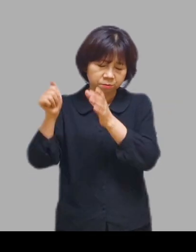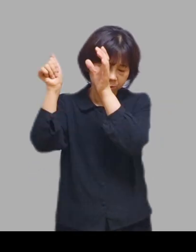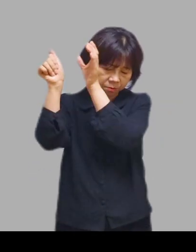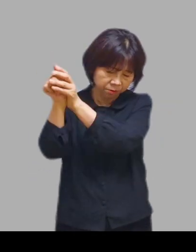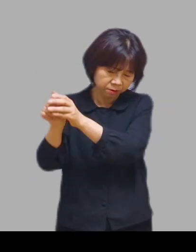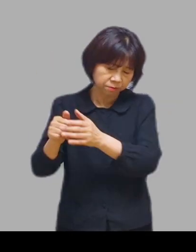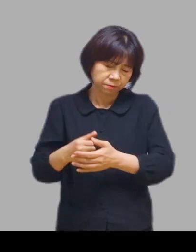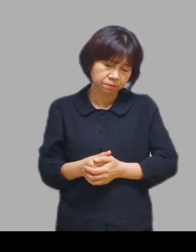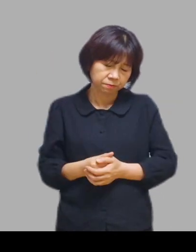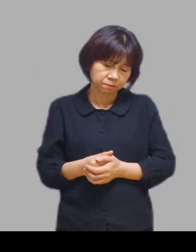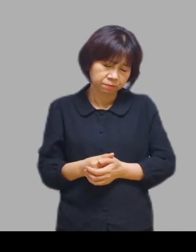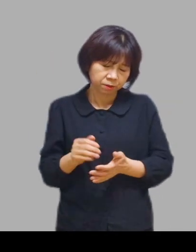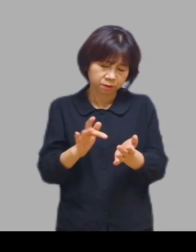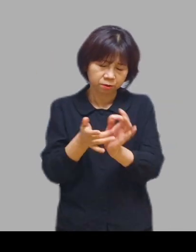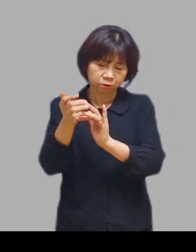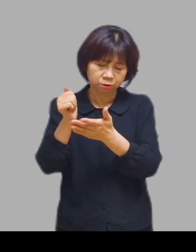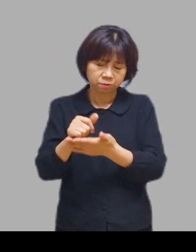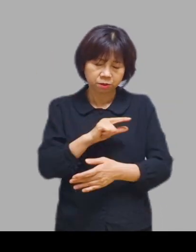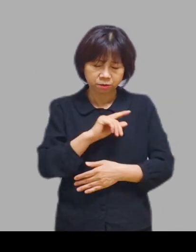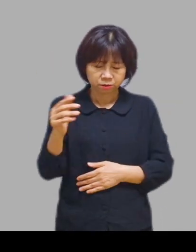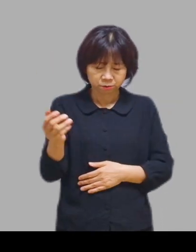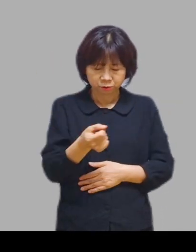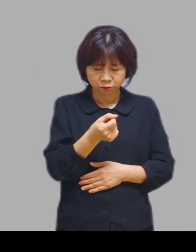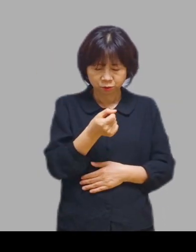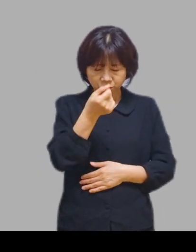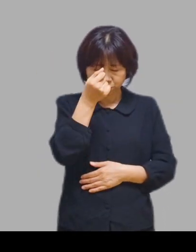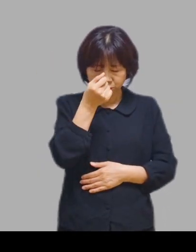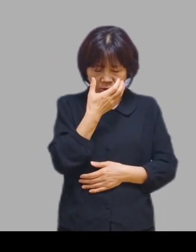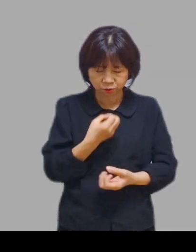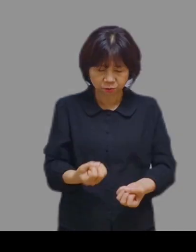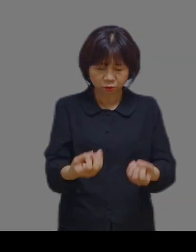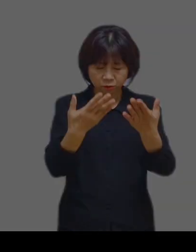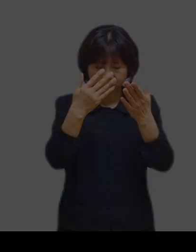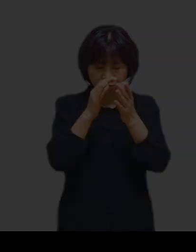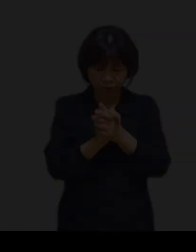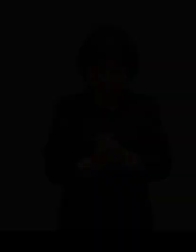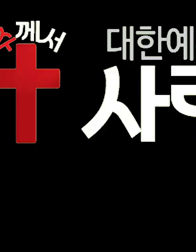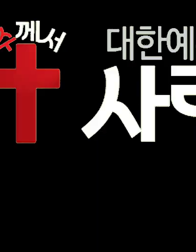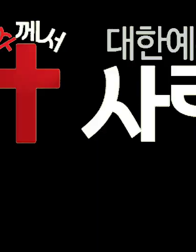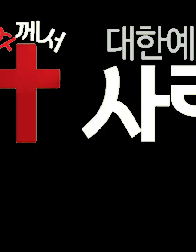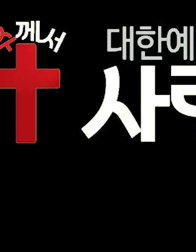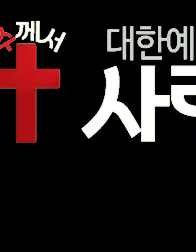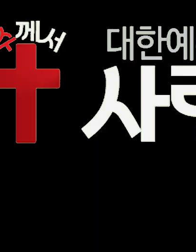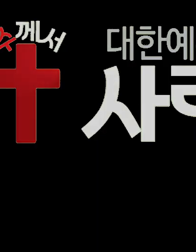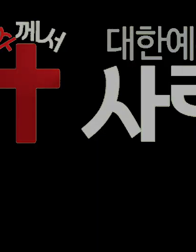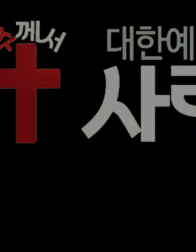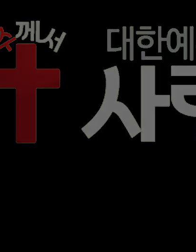맡겨드립니다. 예수님의 이름으로 축복하며 기도드립니다. 아멘.